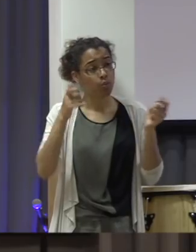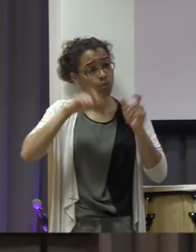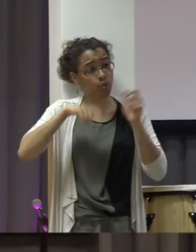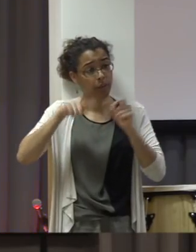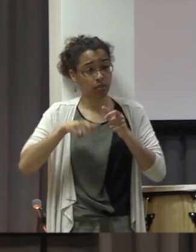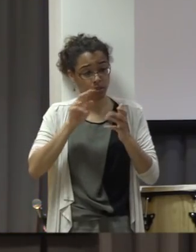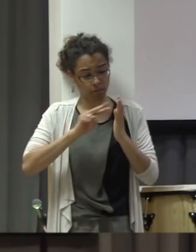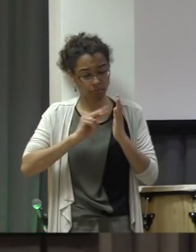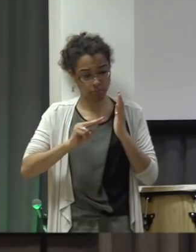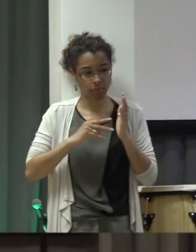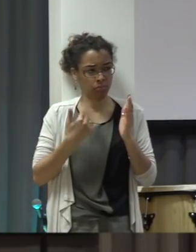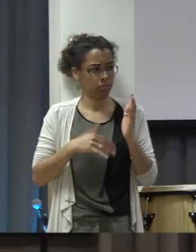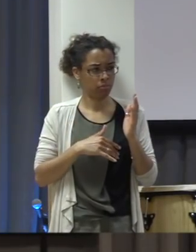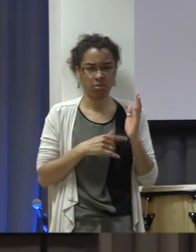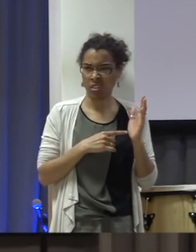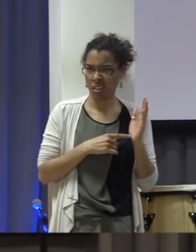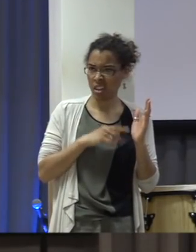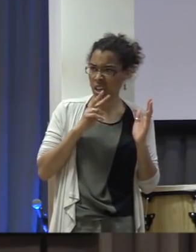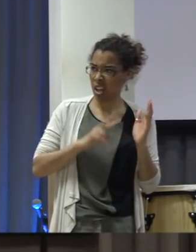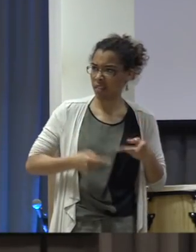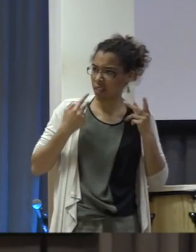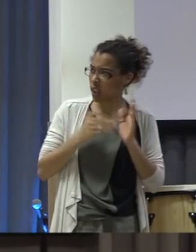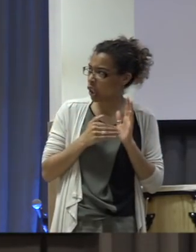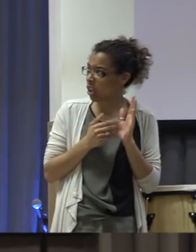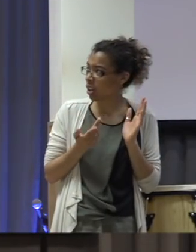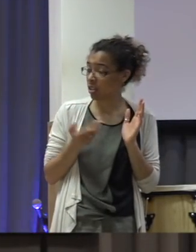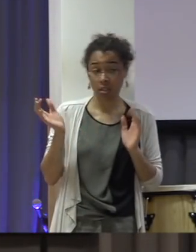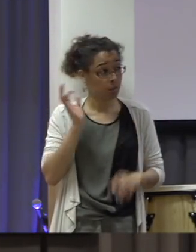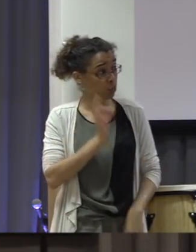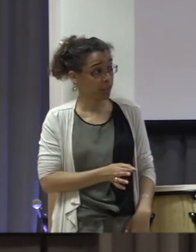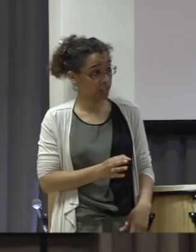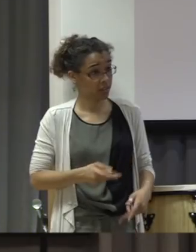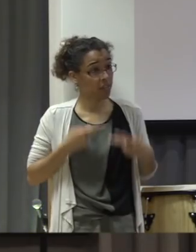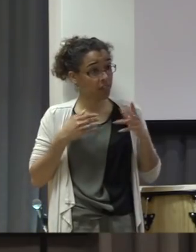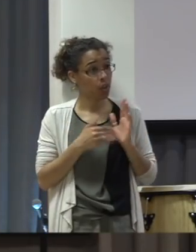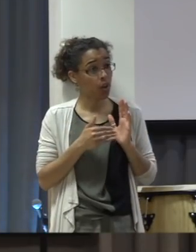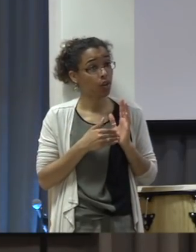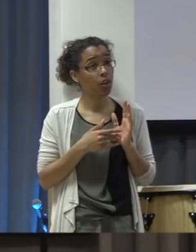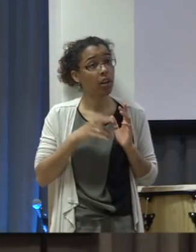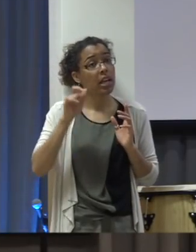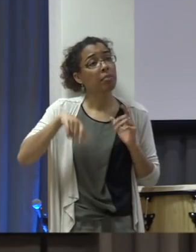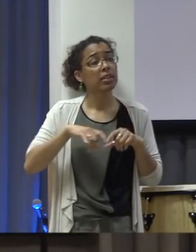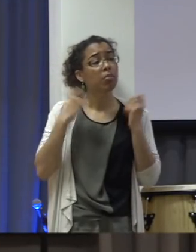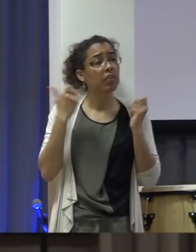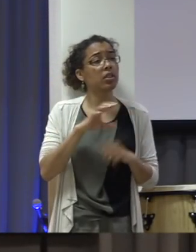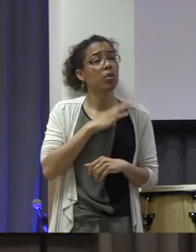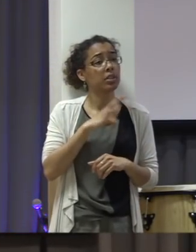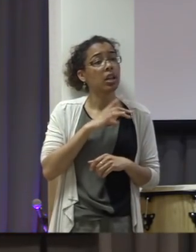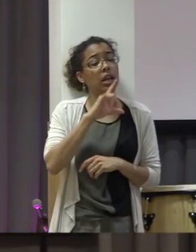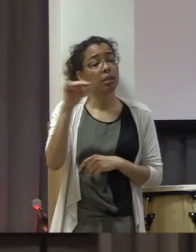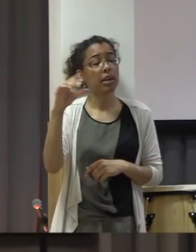ces passages et ces livres ont dit, mais est-ce que cette personne est vivante? On dit oui. Il y a un professeur, un pasteur qui est parti au Congo,